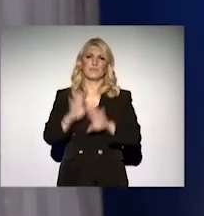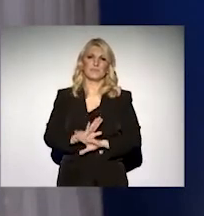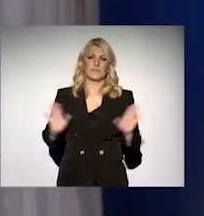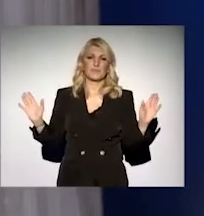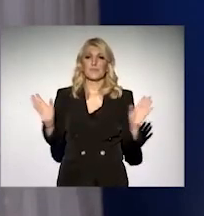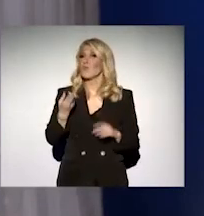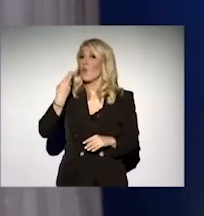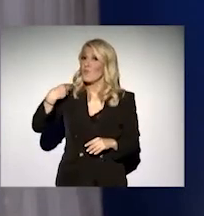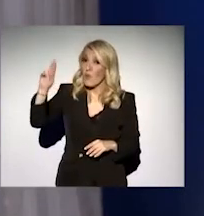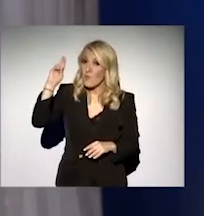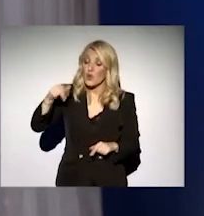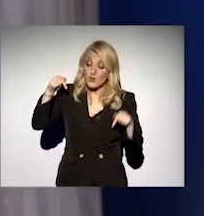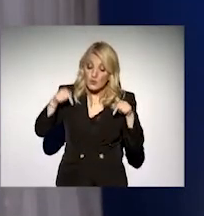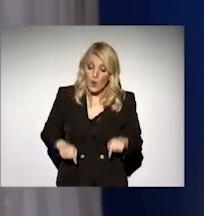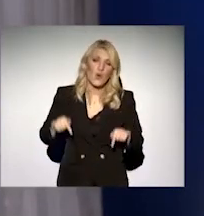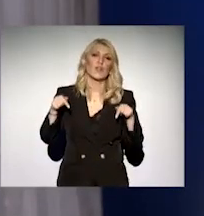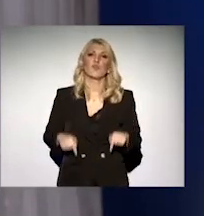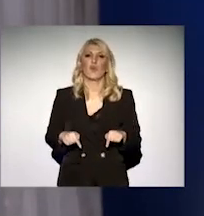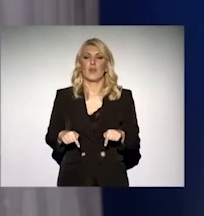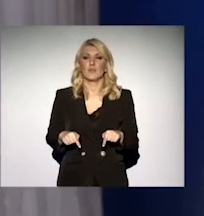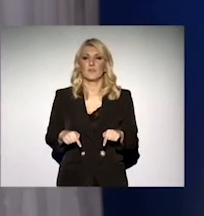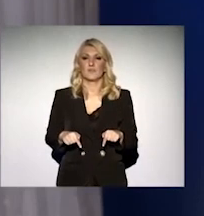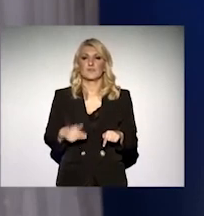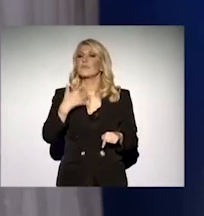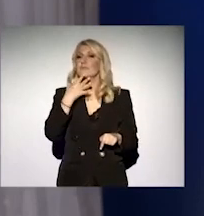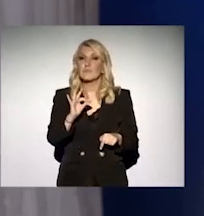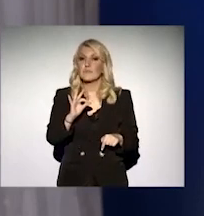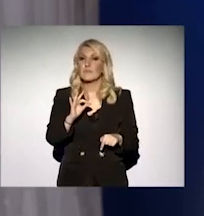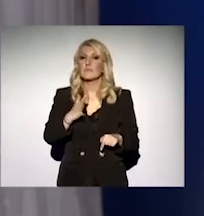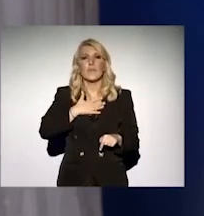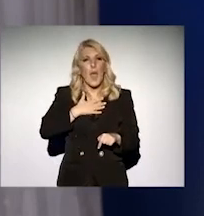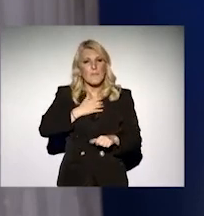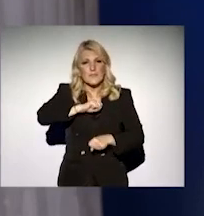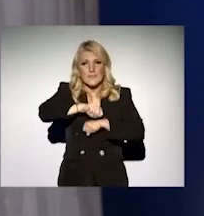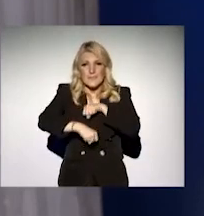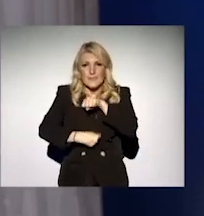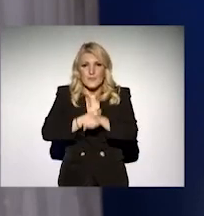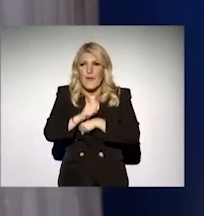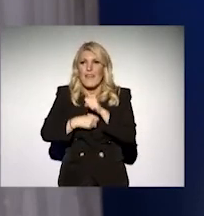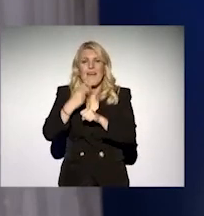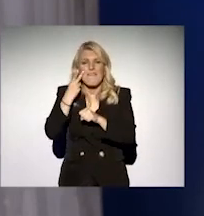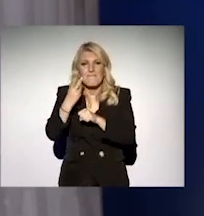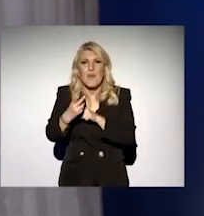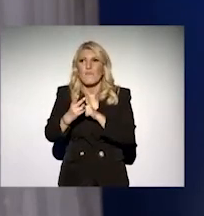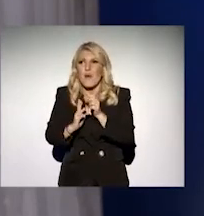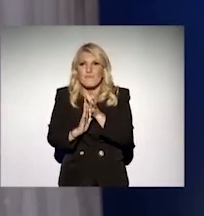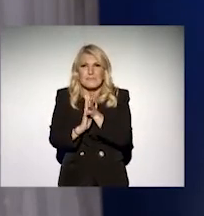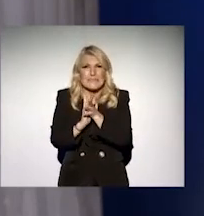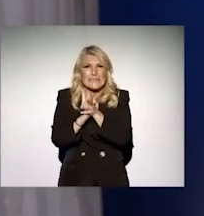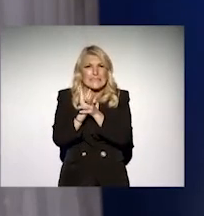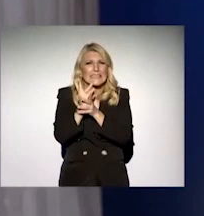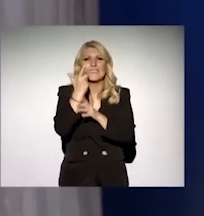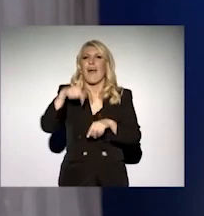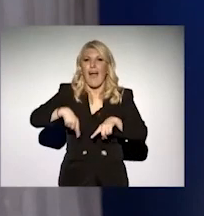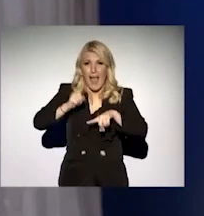Κοιτάξτε, οι δημοσκοπήσεις τις οποίες εμείς πάντα σεβόμαστε και ποτέ δεν χρησιμοποιούμε με τρόπους που έχουμε δει να γίνεται